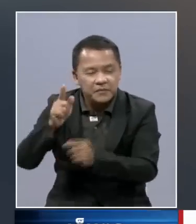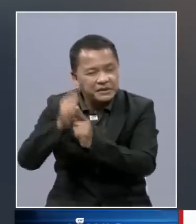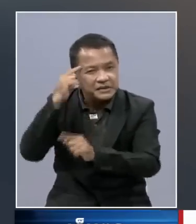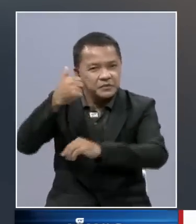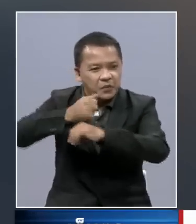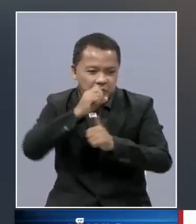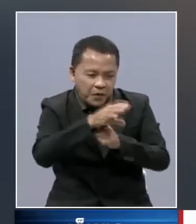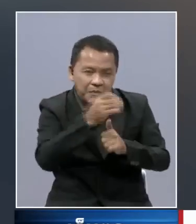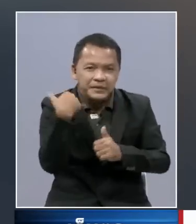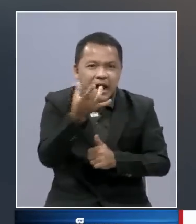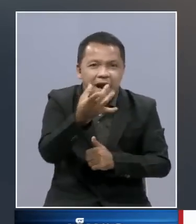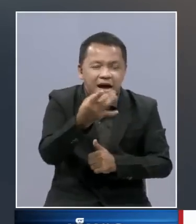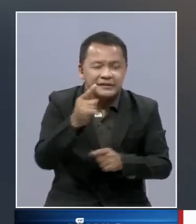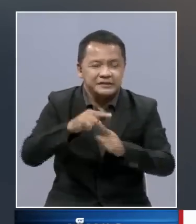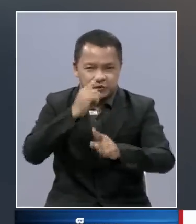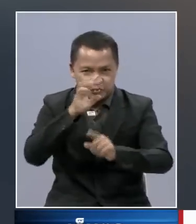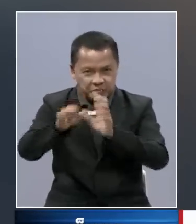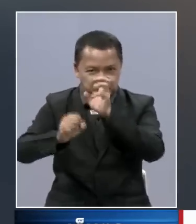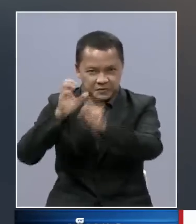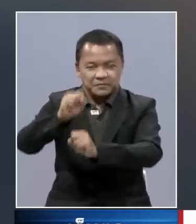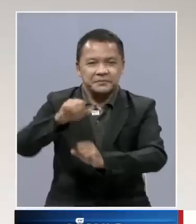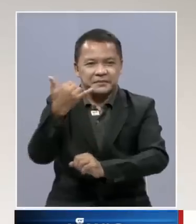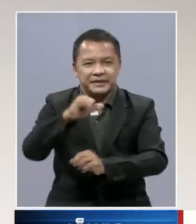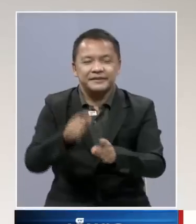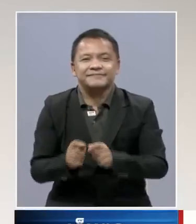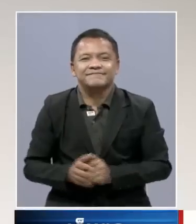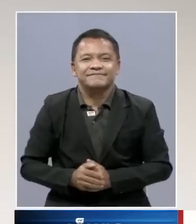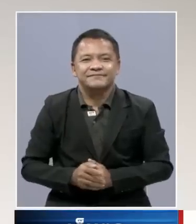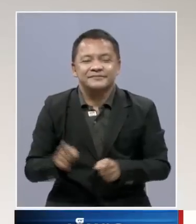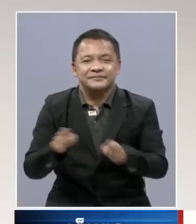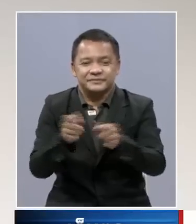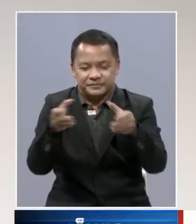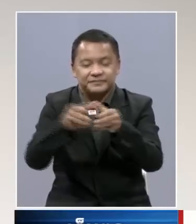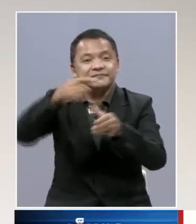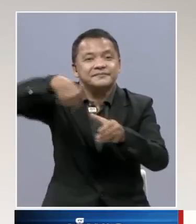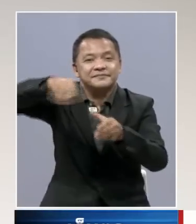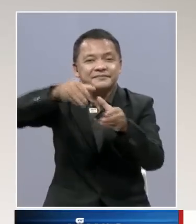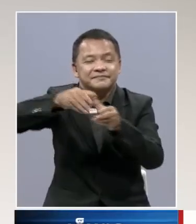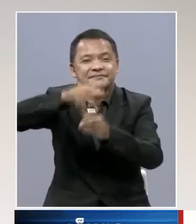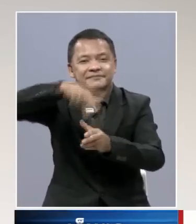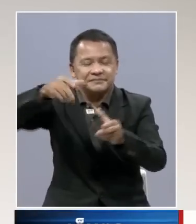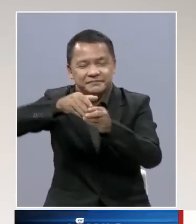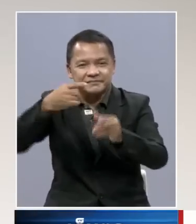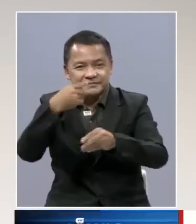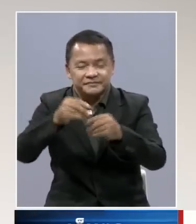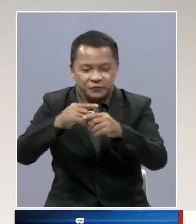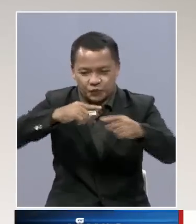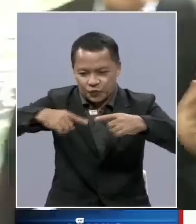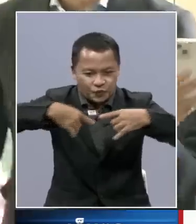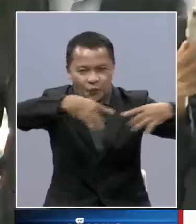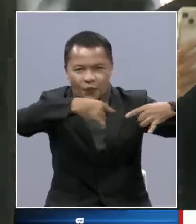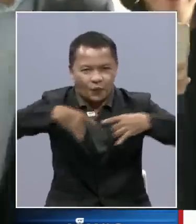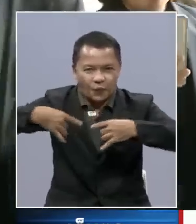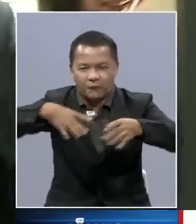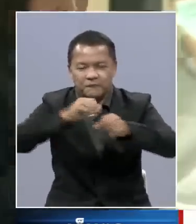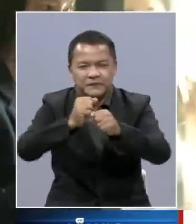ไรอีกไหมมันก็เลยทำให้คนจับตาอีกนะฮะ แล้วยิ่งความเคลื่อนไหวภายในเองเนี่ยเขาก็ยังแบบโหให้กันไปคนละทิศคนละทางอ่ะอา